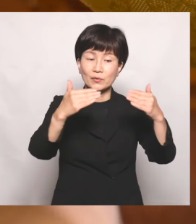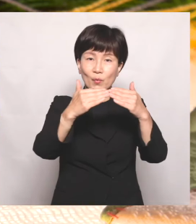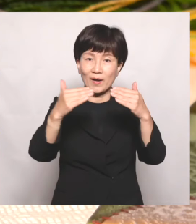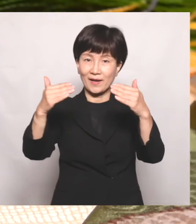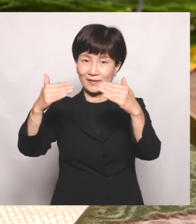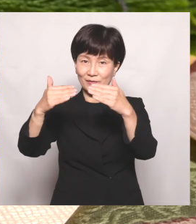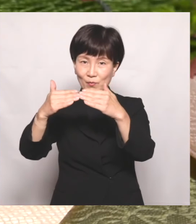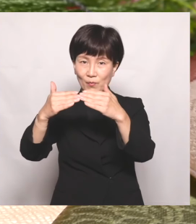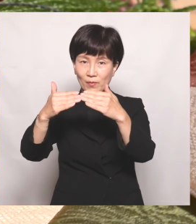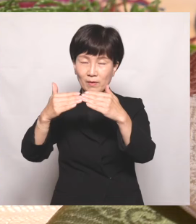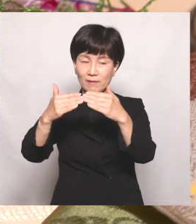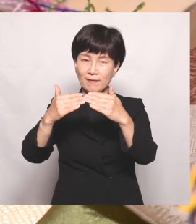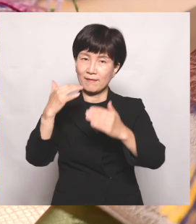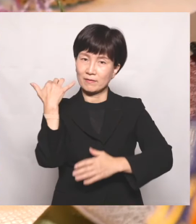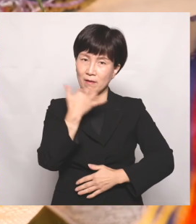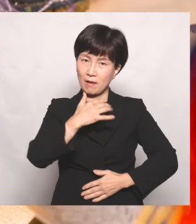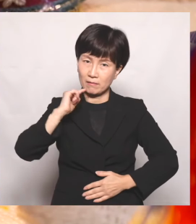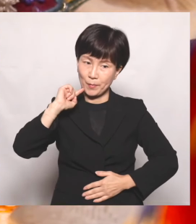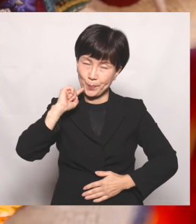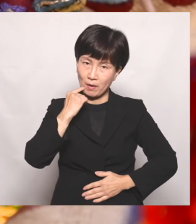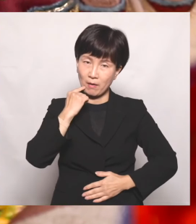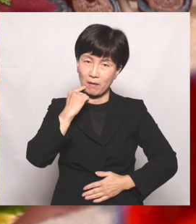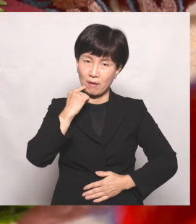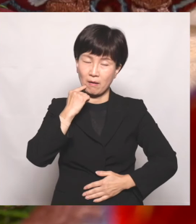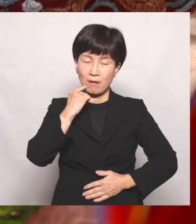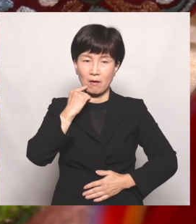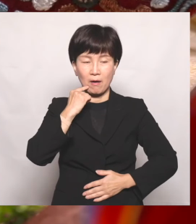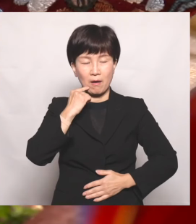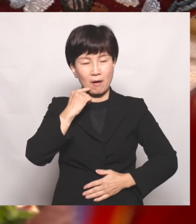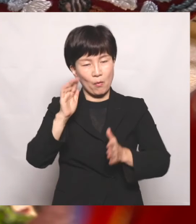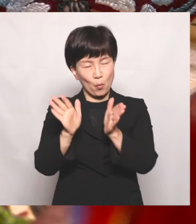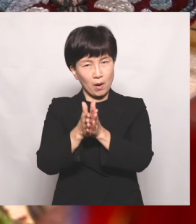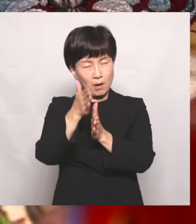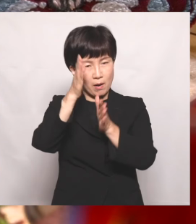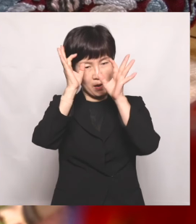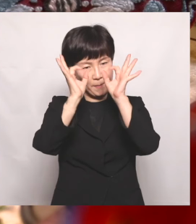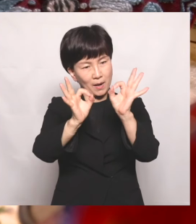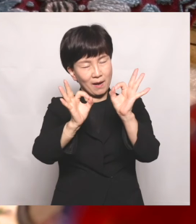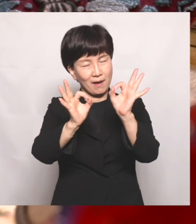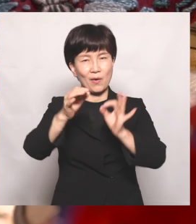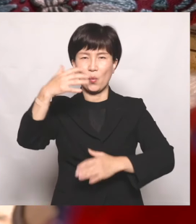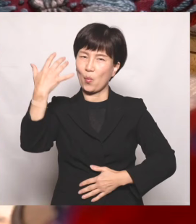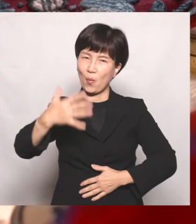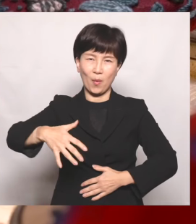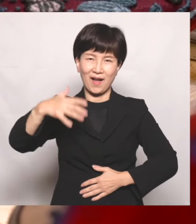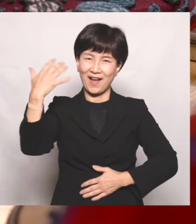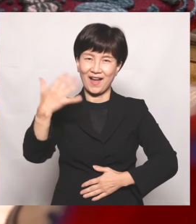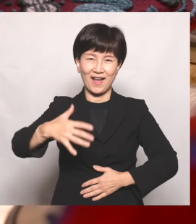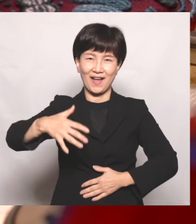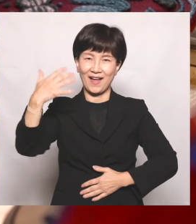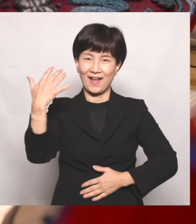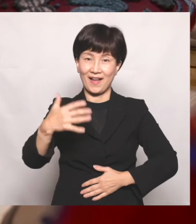그렇게 모인 조각조각 그 고운 색과 빛깔에 어김없이 감탄사는